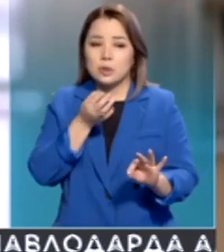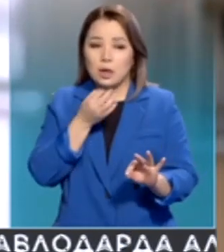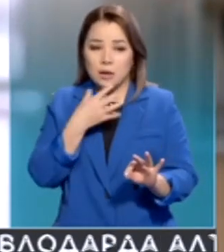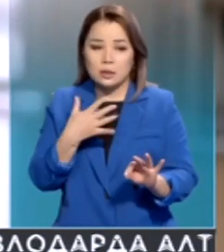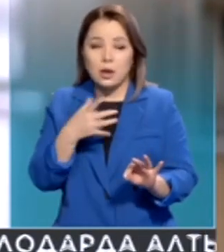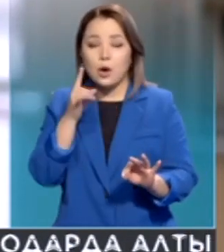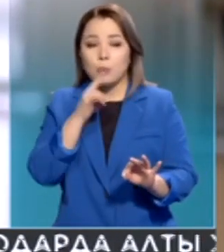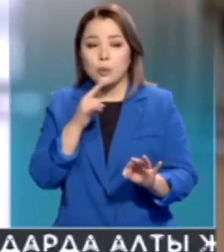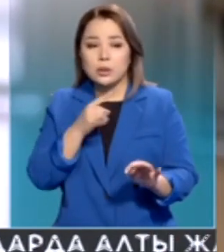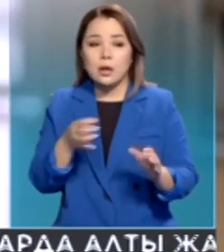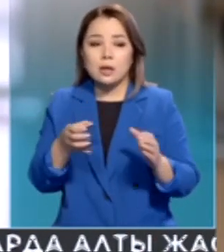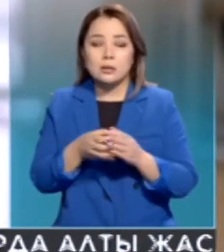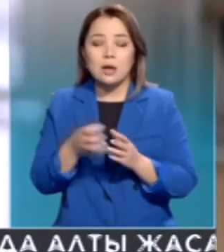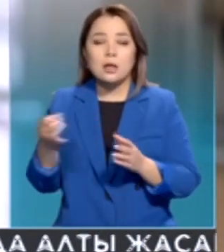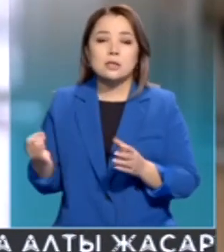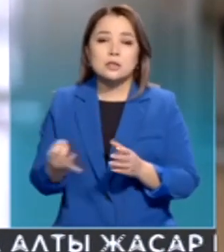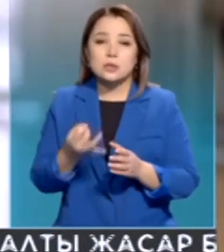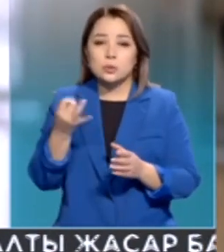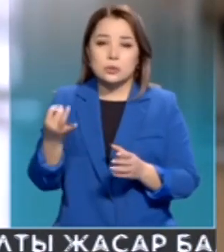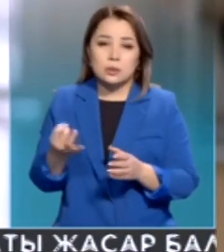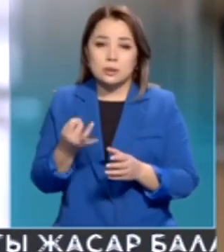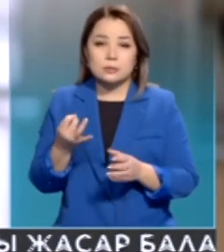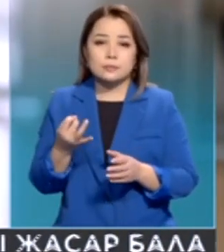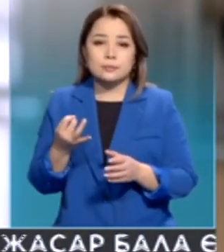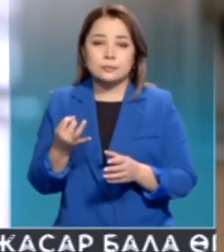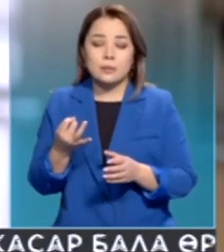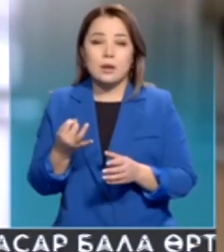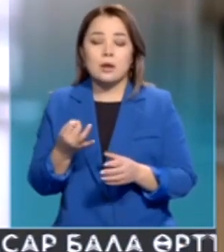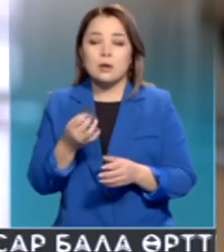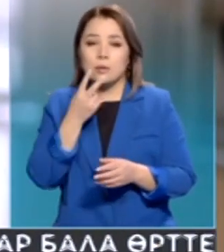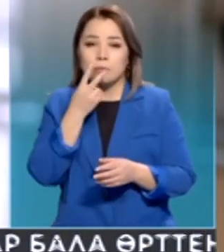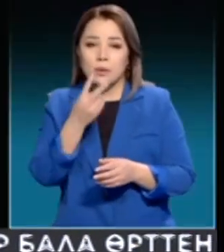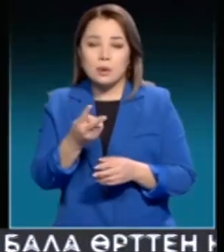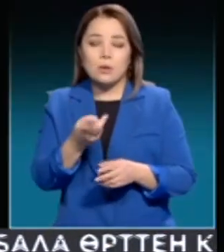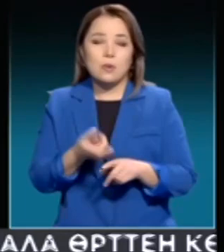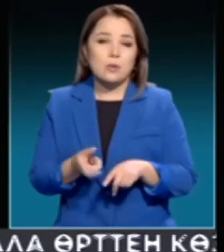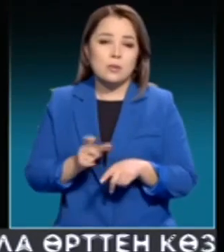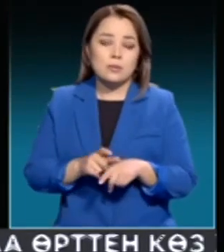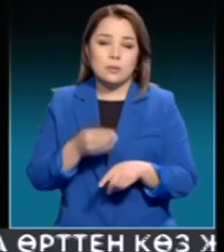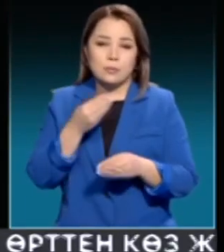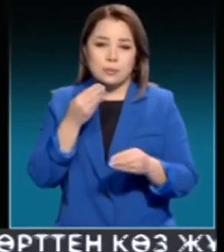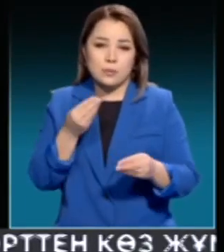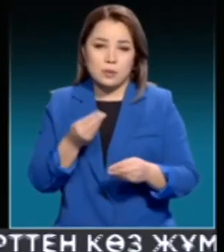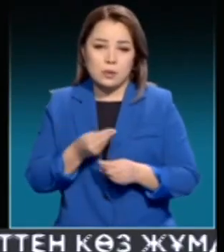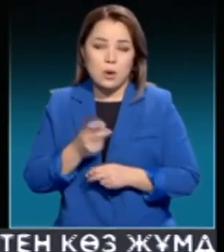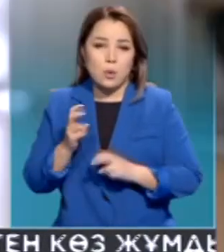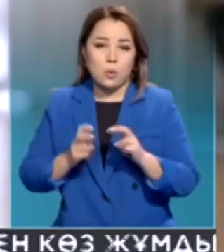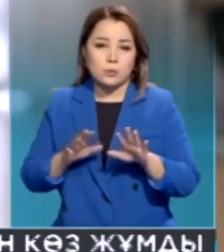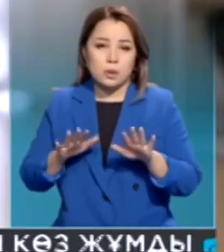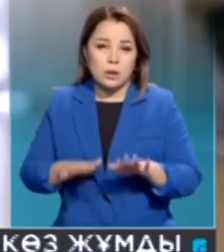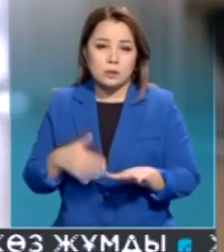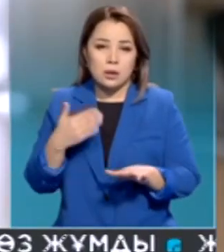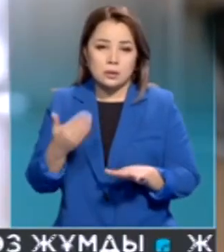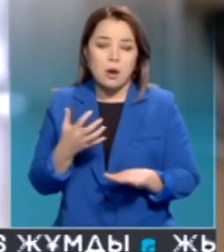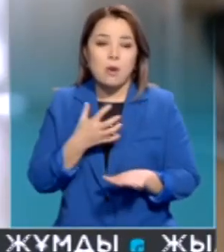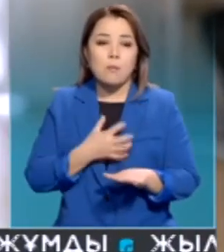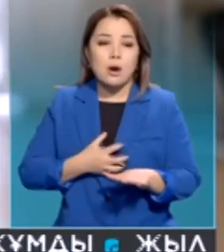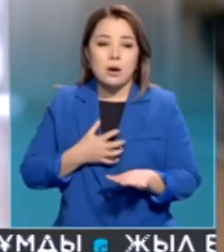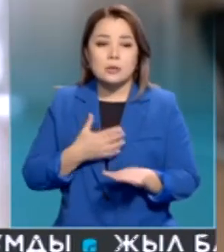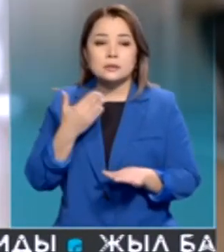мұнай саласына қызығушылығым салмақты болғандықтан, өндірістік орындар, олардың